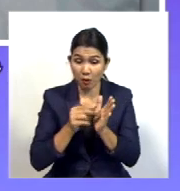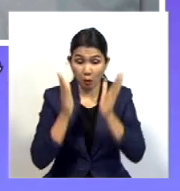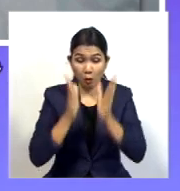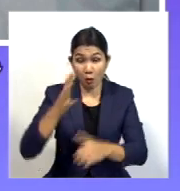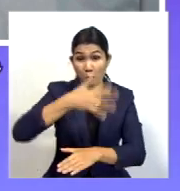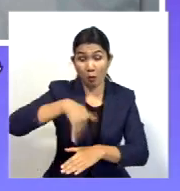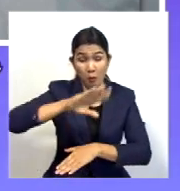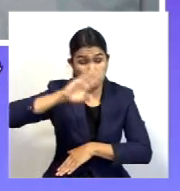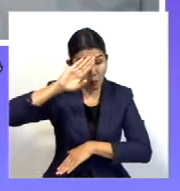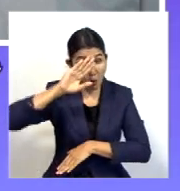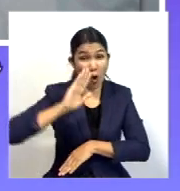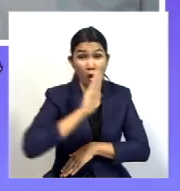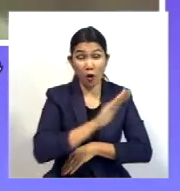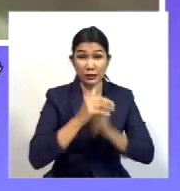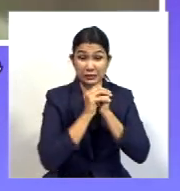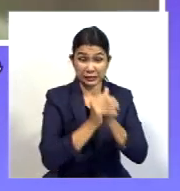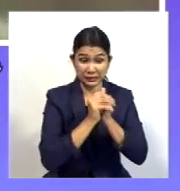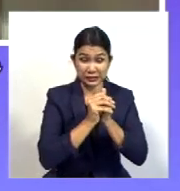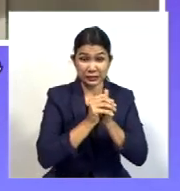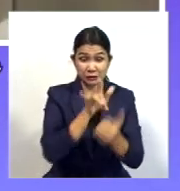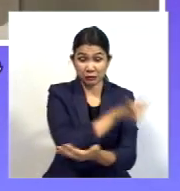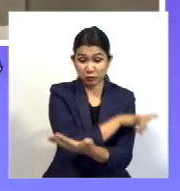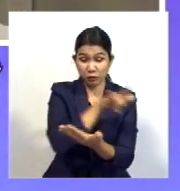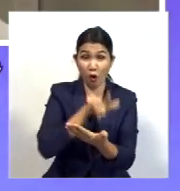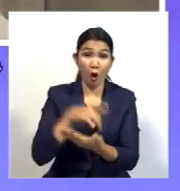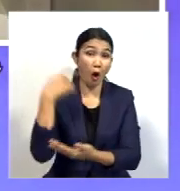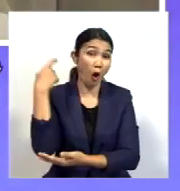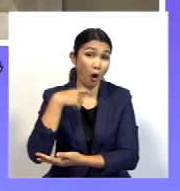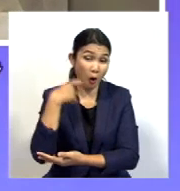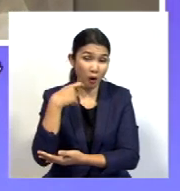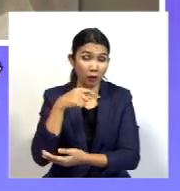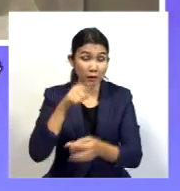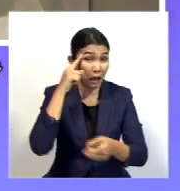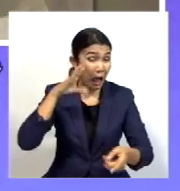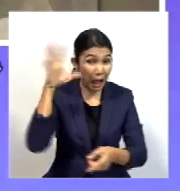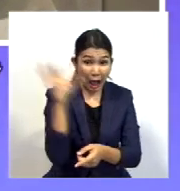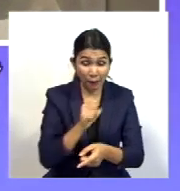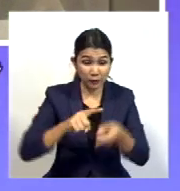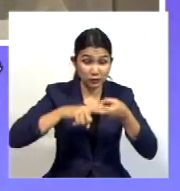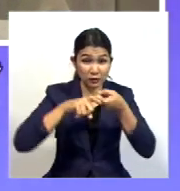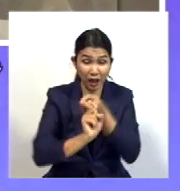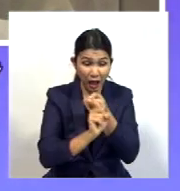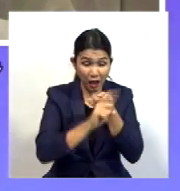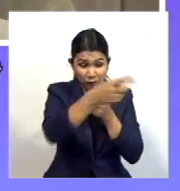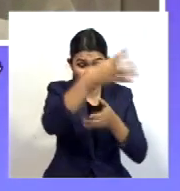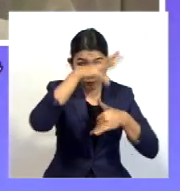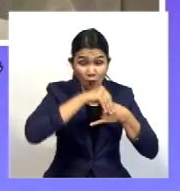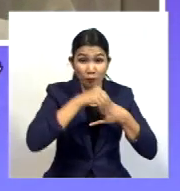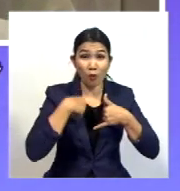ที่เกิดขึ้นในประเทศจีนนะครับที่มาฮ่องกงอยู่ตอนนี้จะมาจากข้างข่าวลงมาสู่คนโดยตรงนะครับ